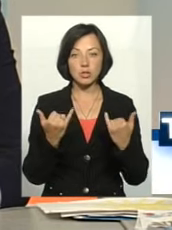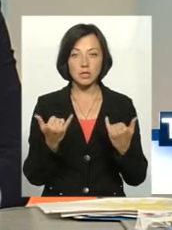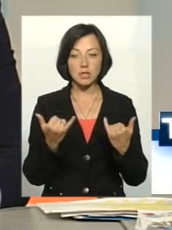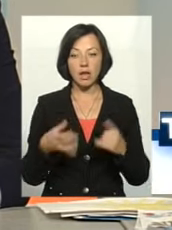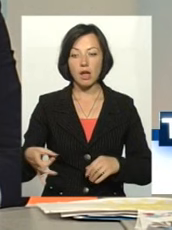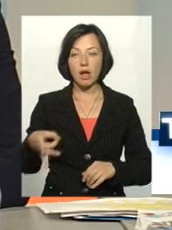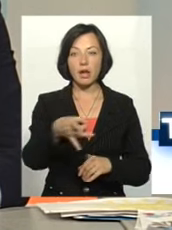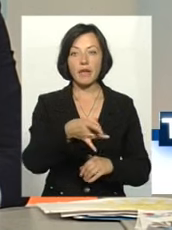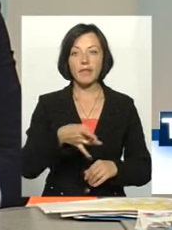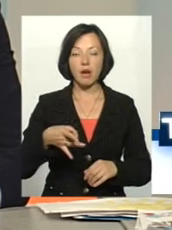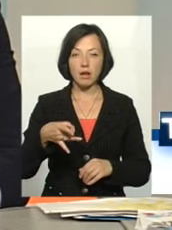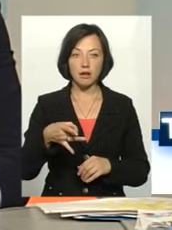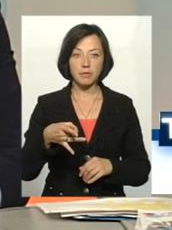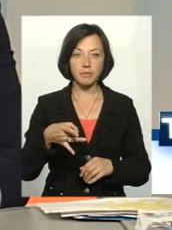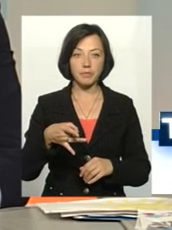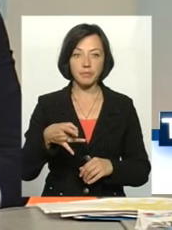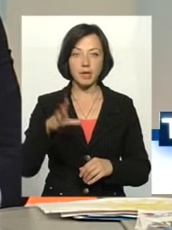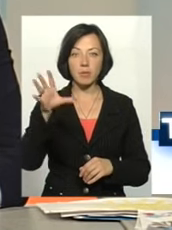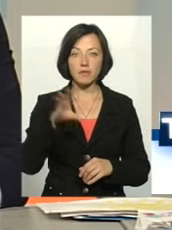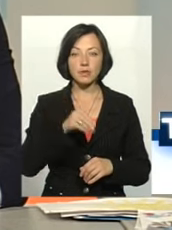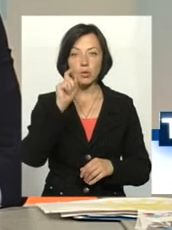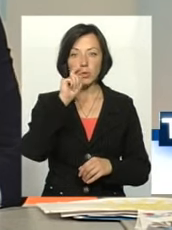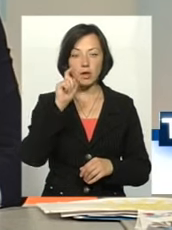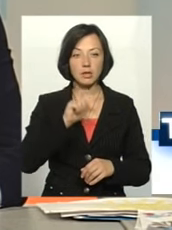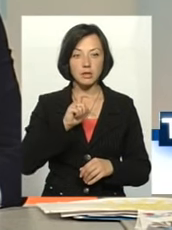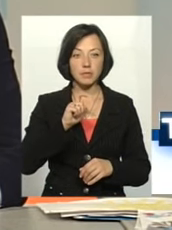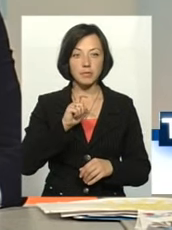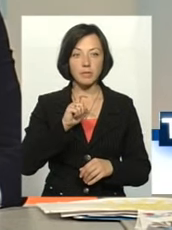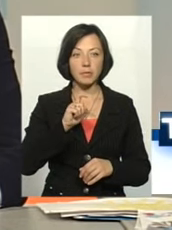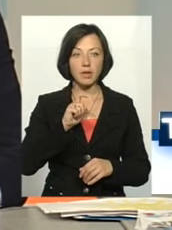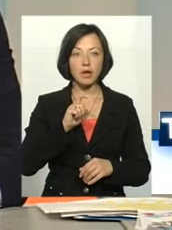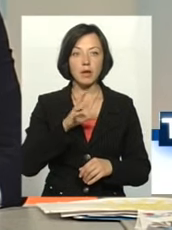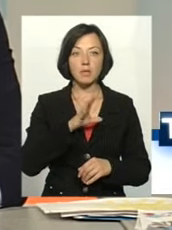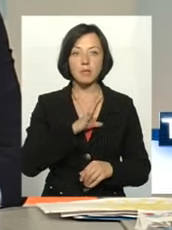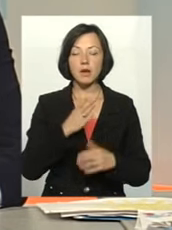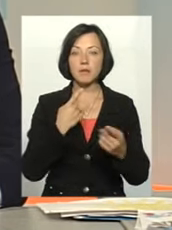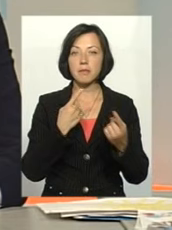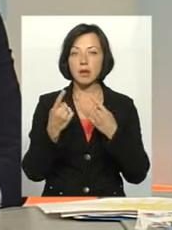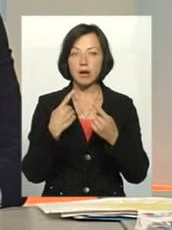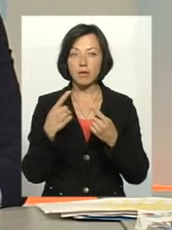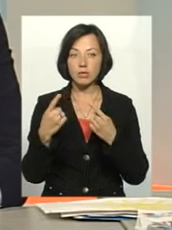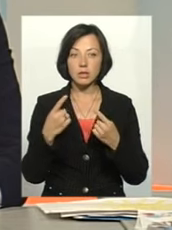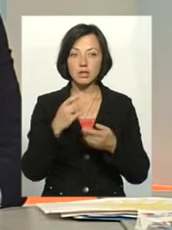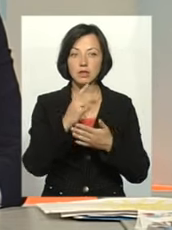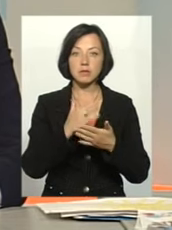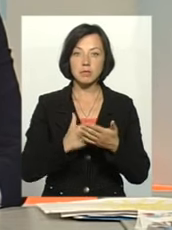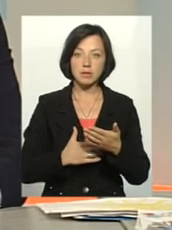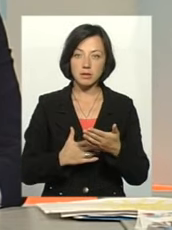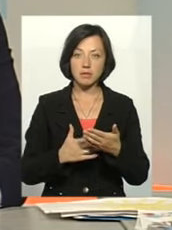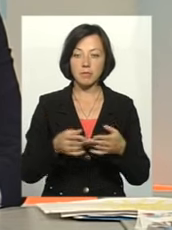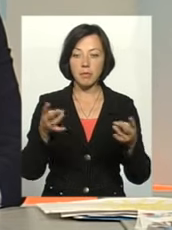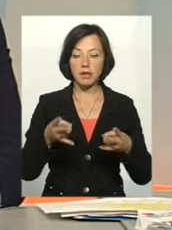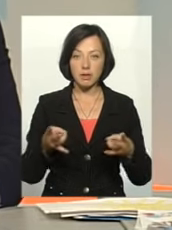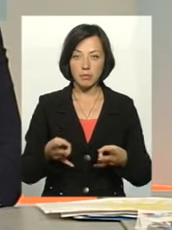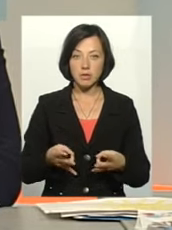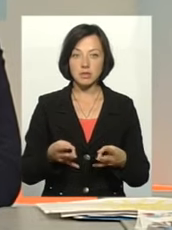региональные области по всей Украине, будем вести, конечно же, переговоры. брать список их потребностей